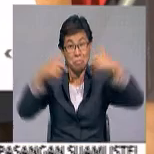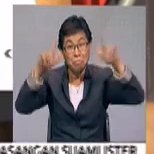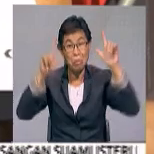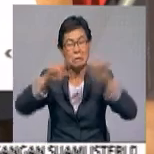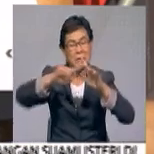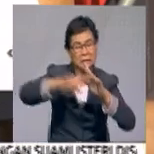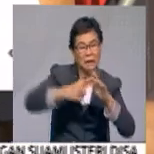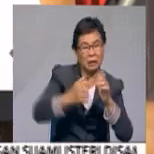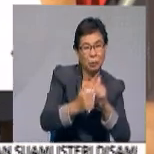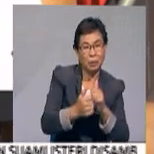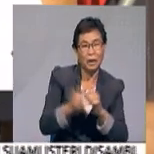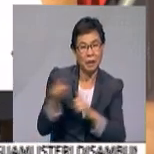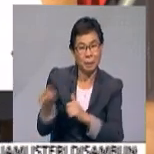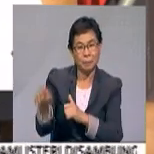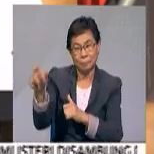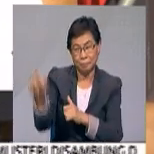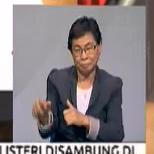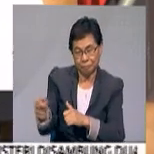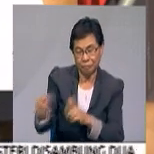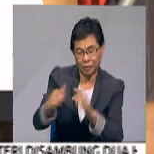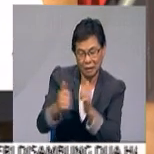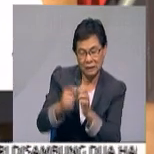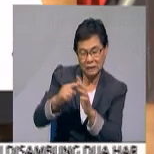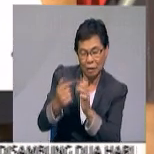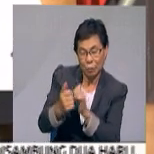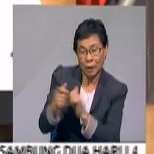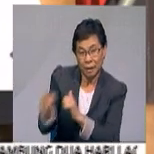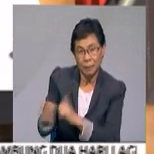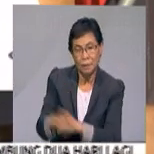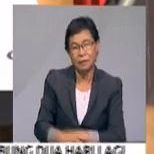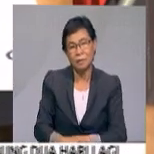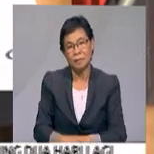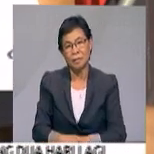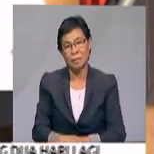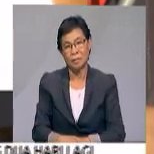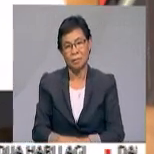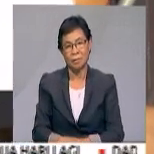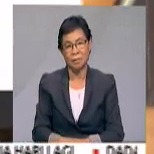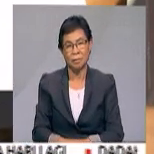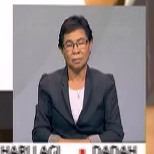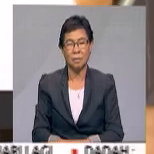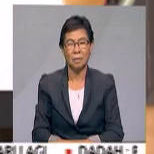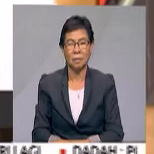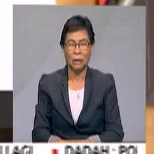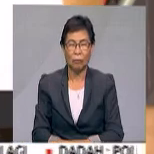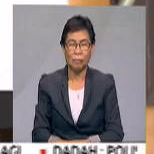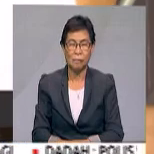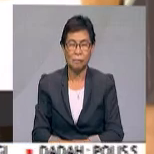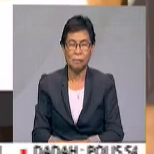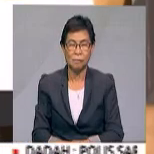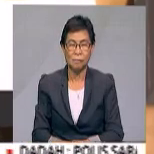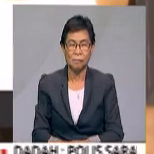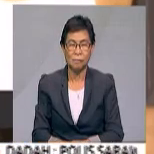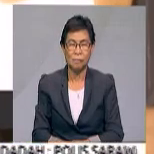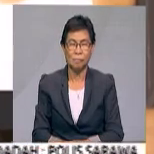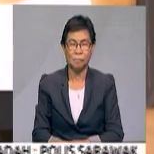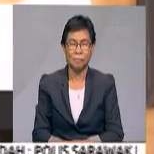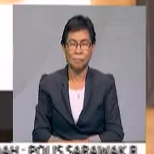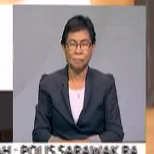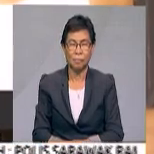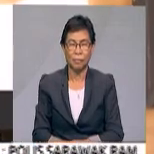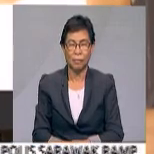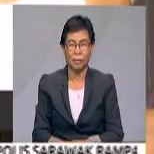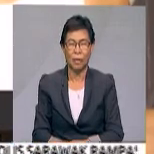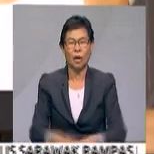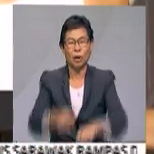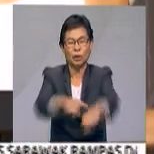to start with him. Yes, and for Javier, it's just first step in long distance. It's